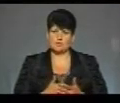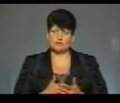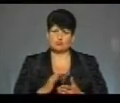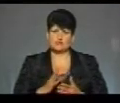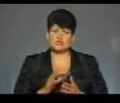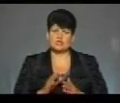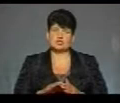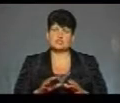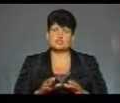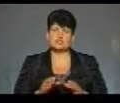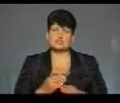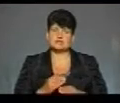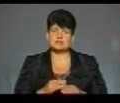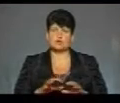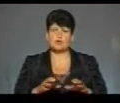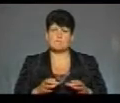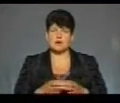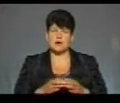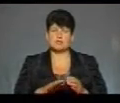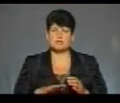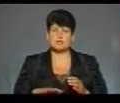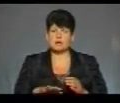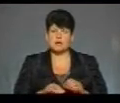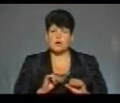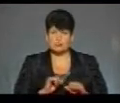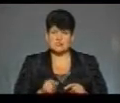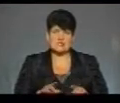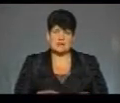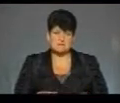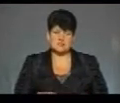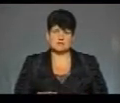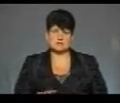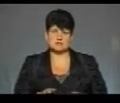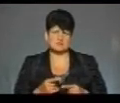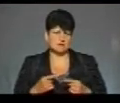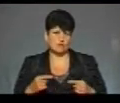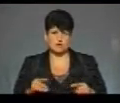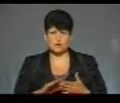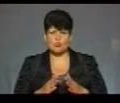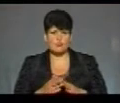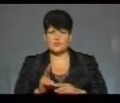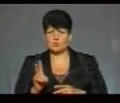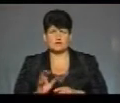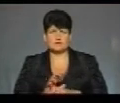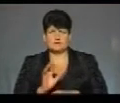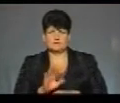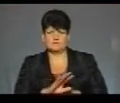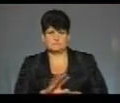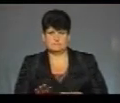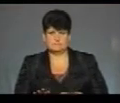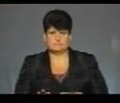бригади тероборони, тому що це ж на місці, це ж в межах області, правильно я розумію? Так. Тобто це за будь-яких умов вас нікуди не відвезуть, тому що